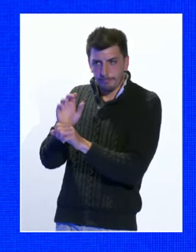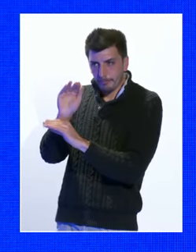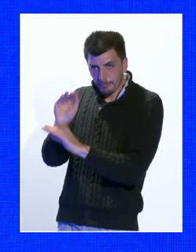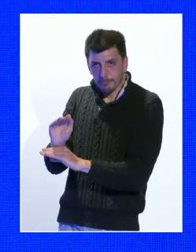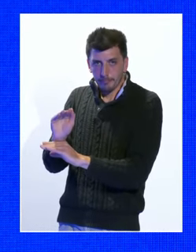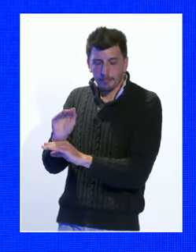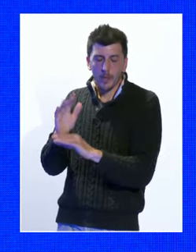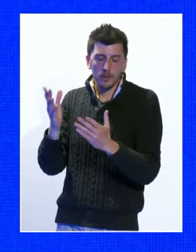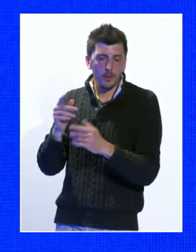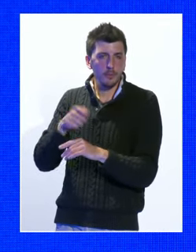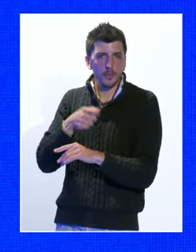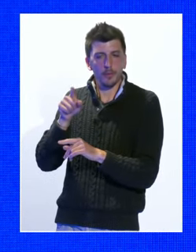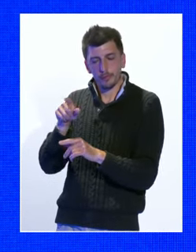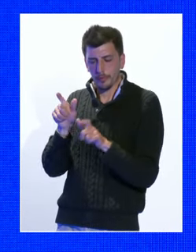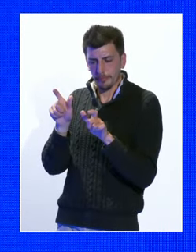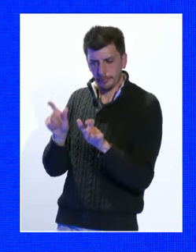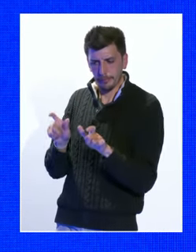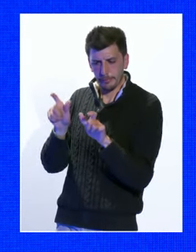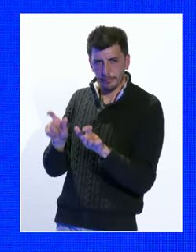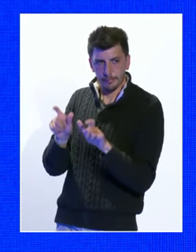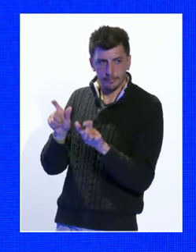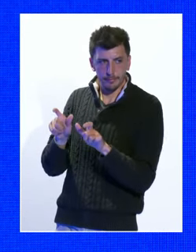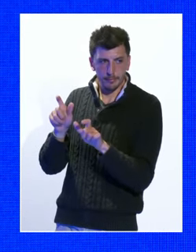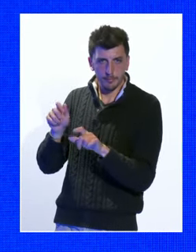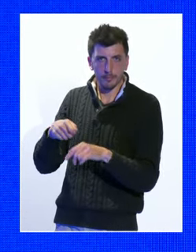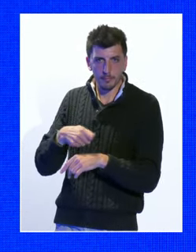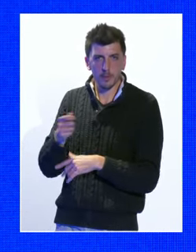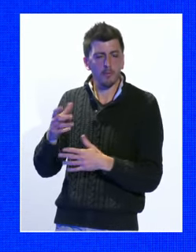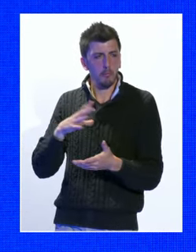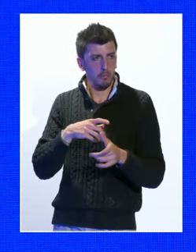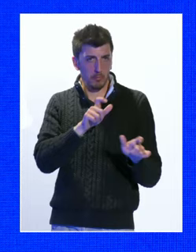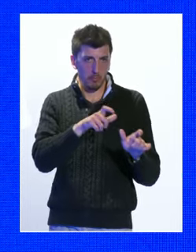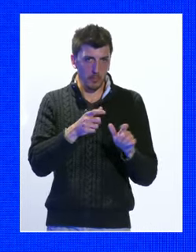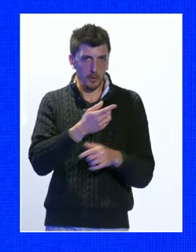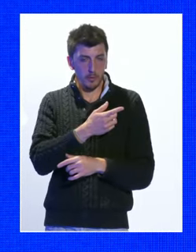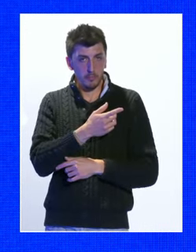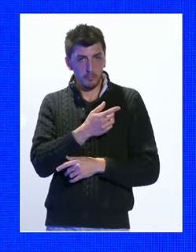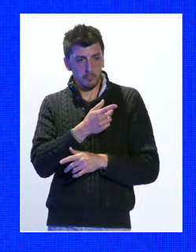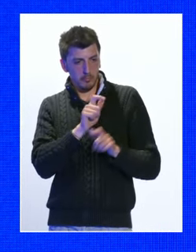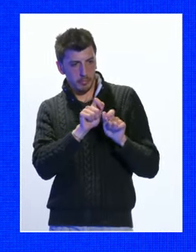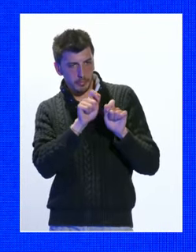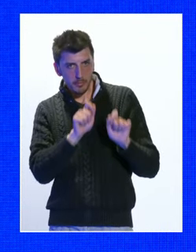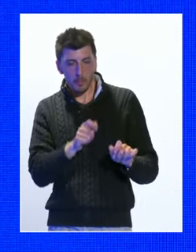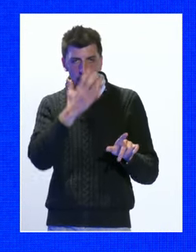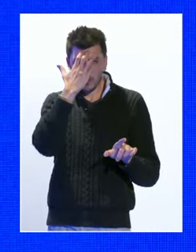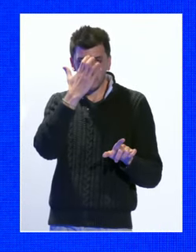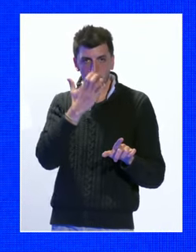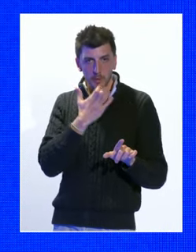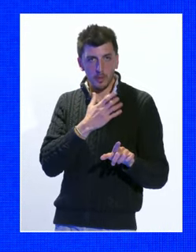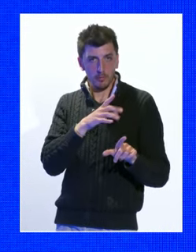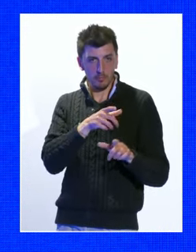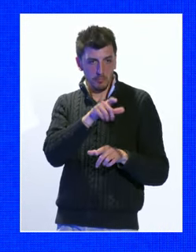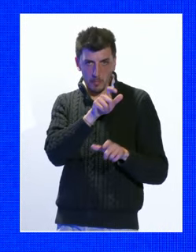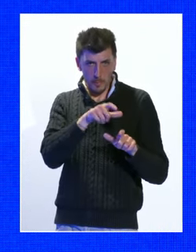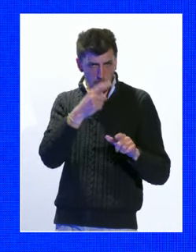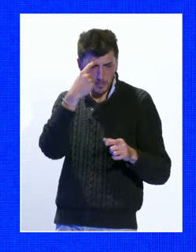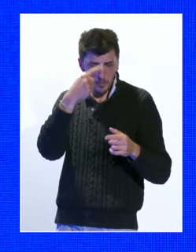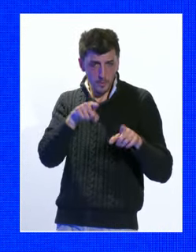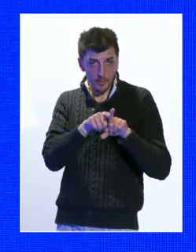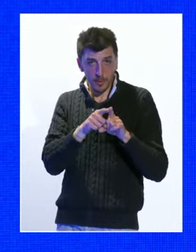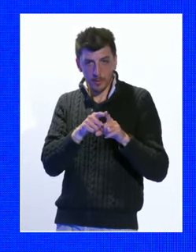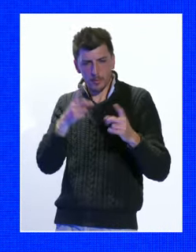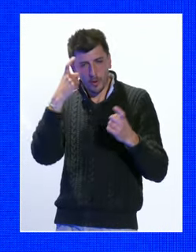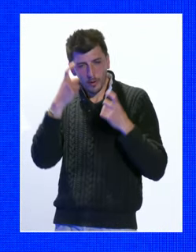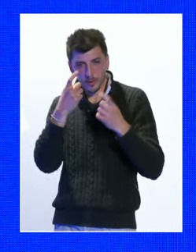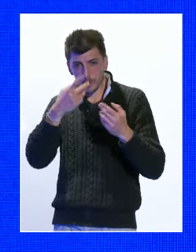vérifié. Il y a des gens très respectables et très sérieux qui pensent qu'on peut réfléchir à long terme. Et